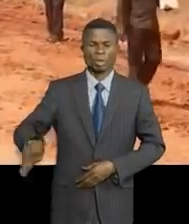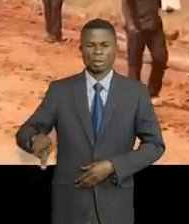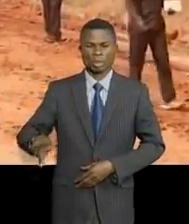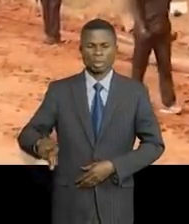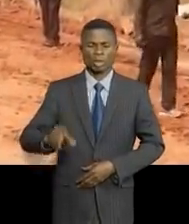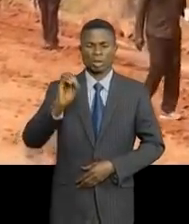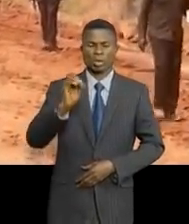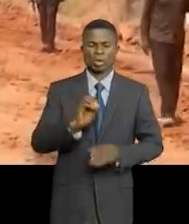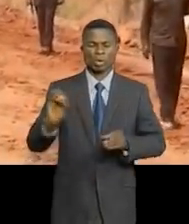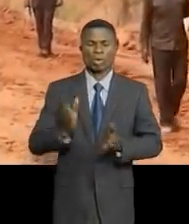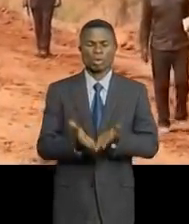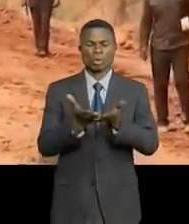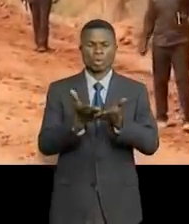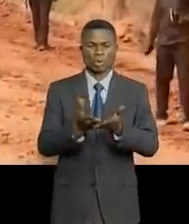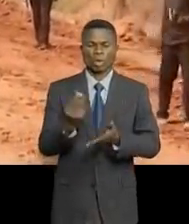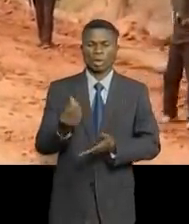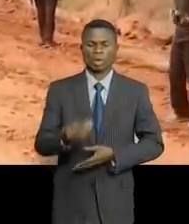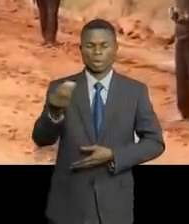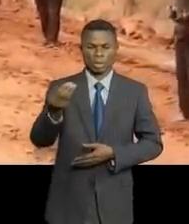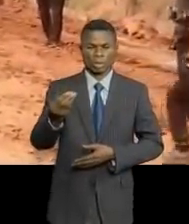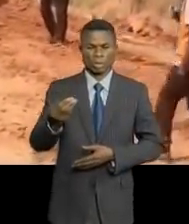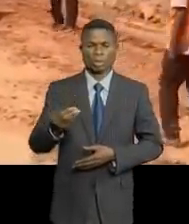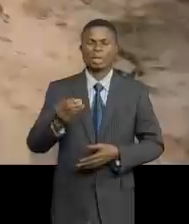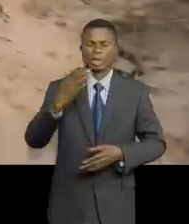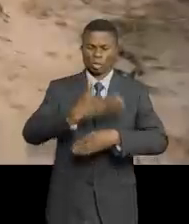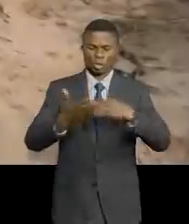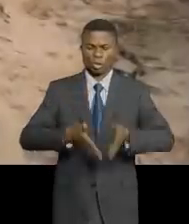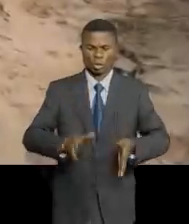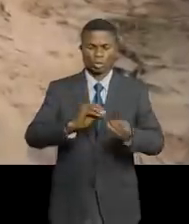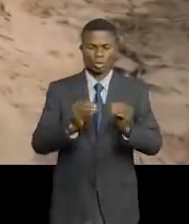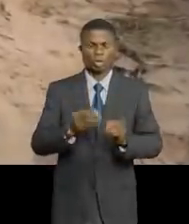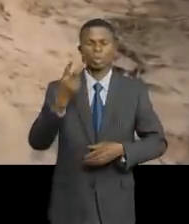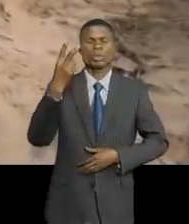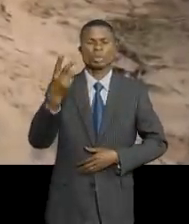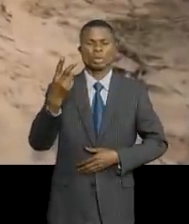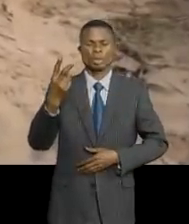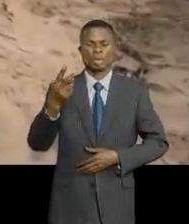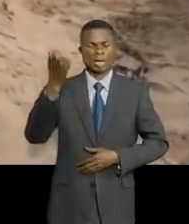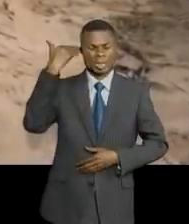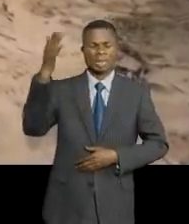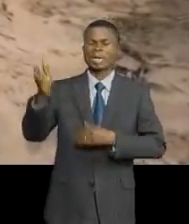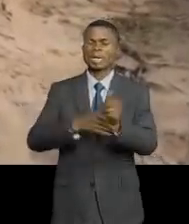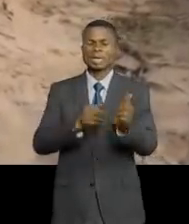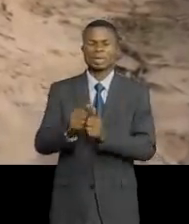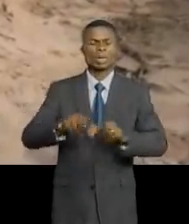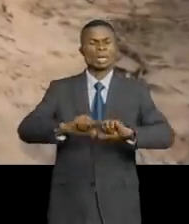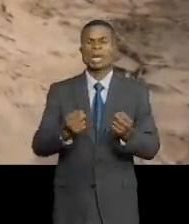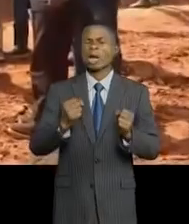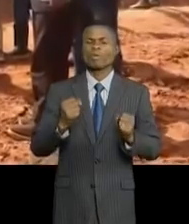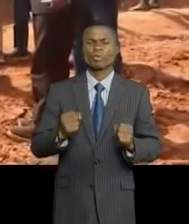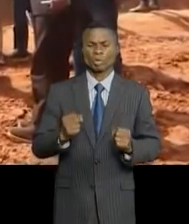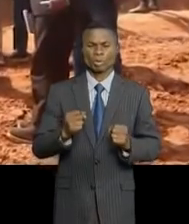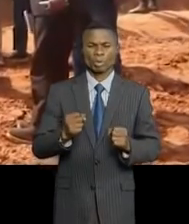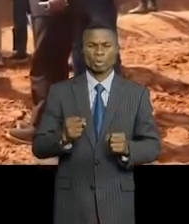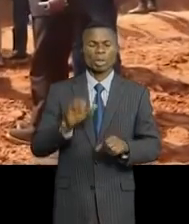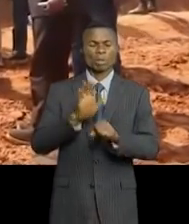de l'Office des routes Lomami des fonds pour la remise en bon état de la route nationale numéro 2 qui était dans un état de délabrement très avancé depuis